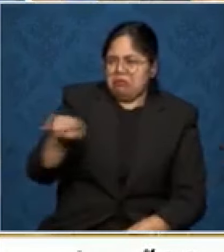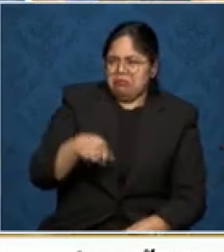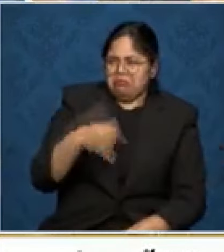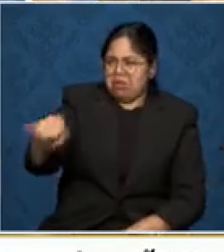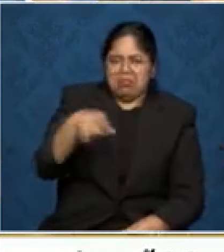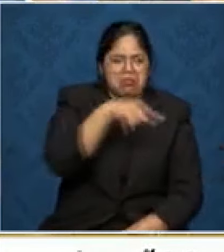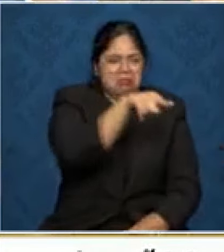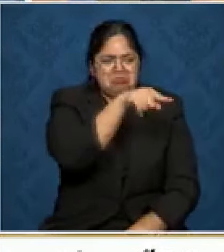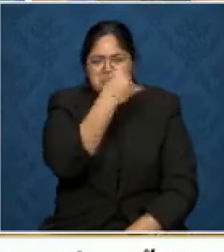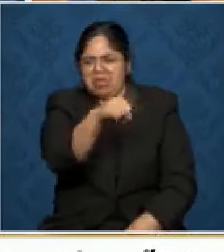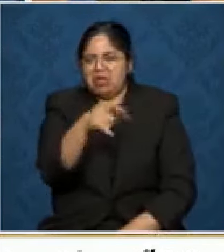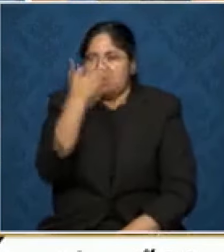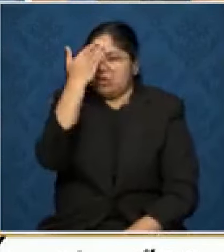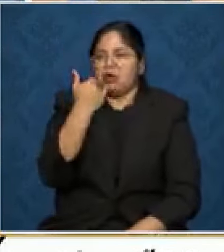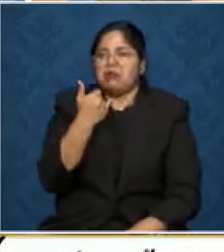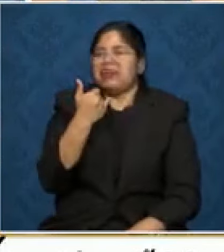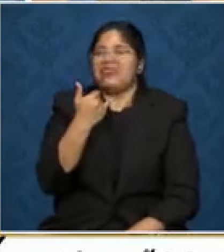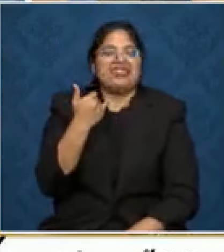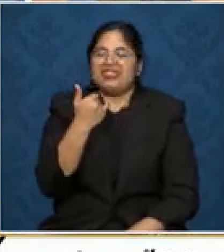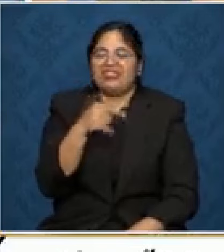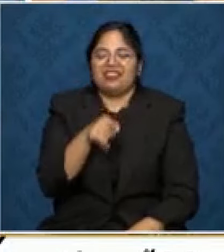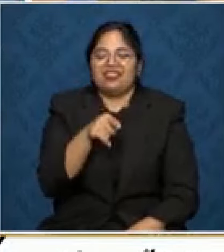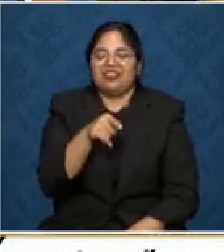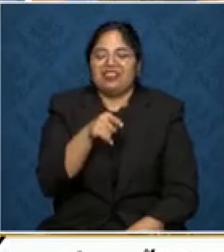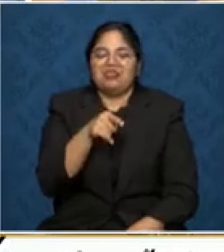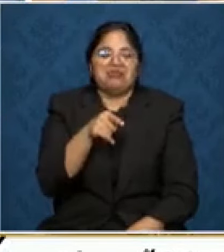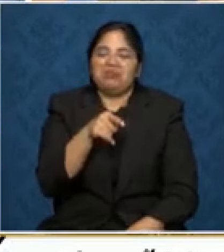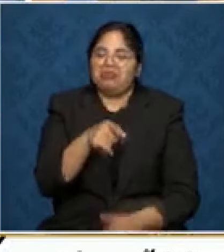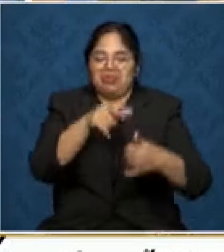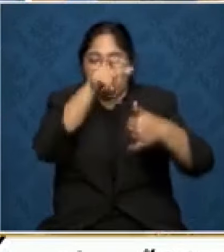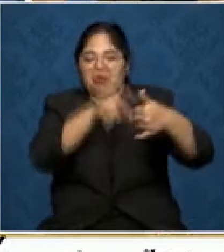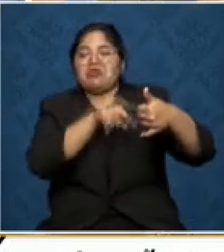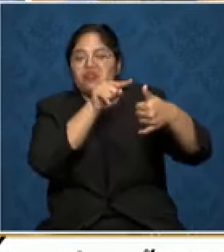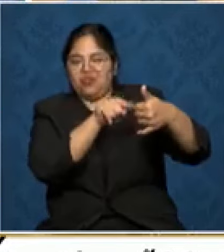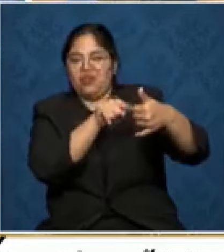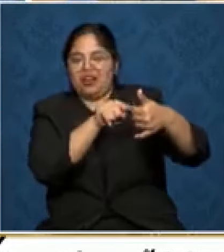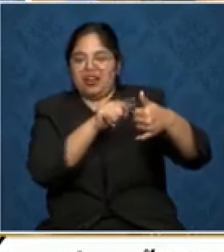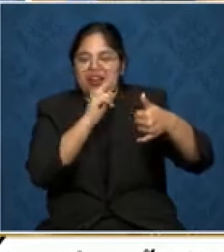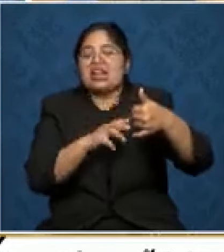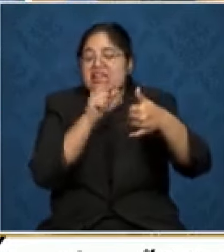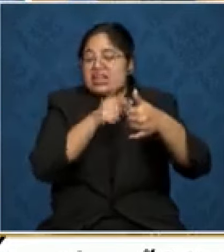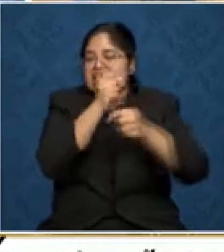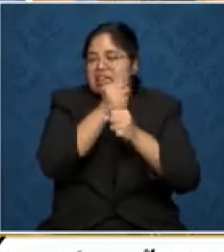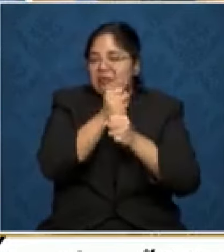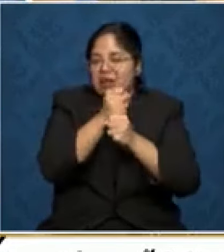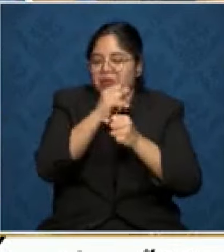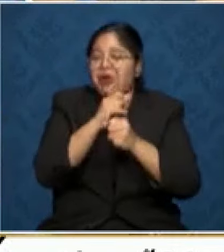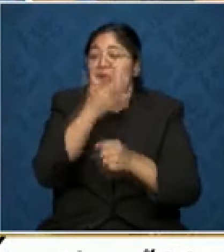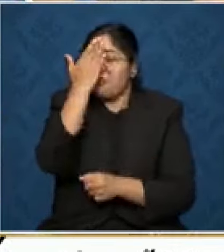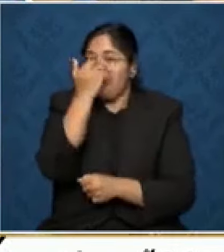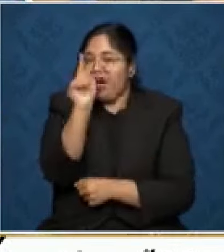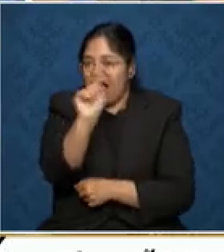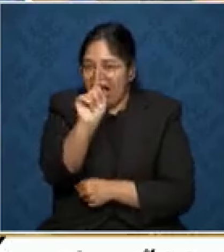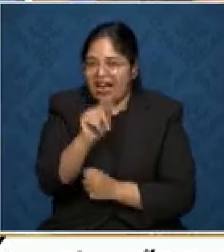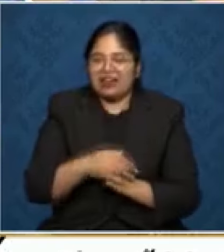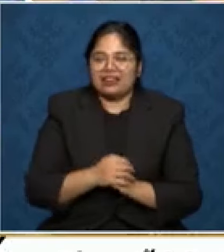บุคคลคนนี้เสียทีผมเรียนเลยครับที่ก้าวไม่พ้นเพราะคนแรก